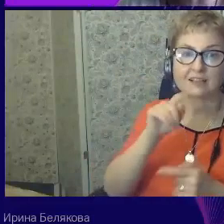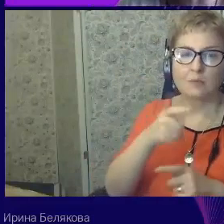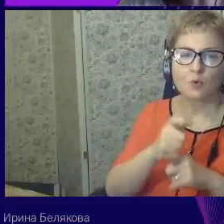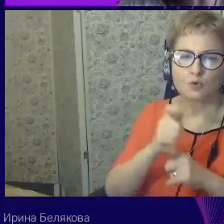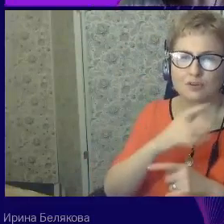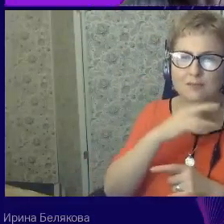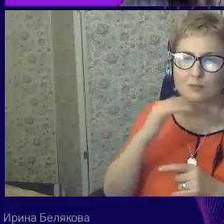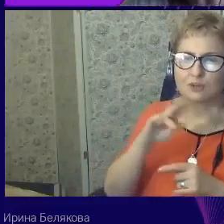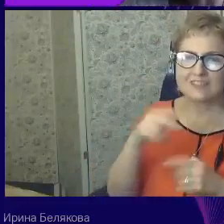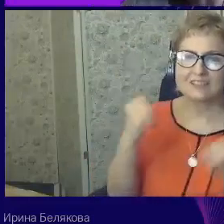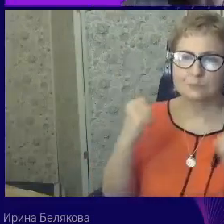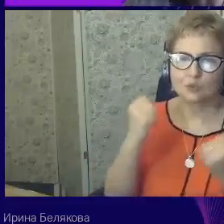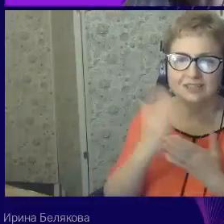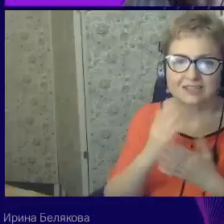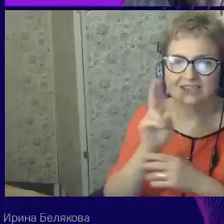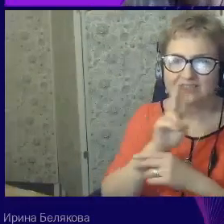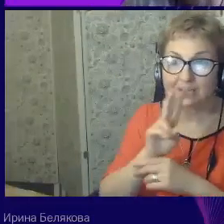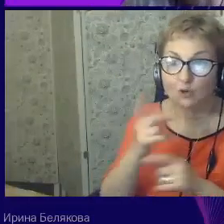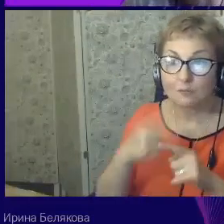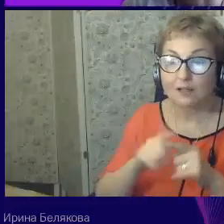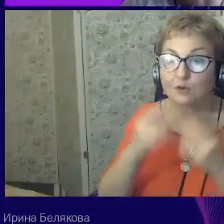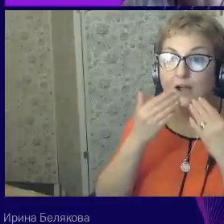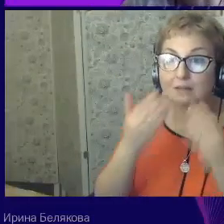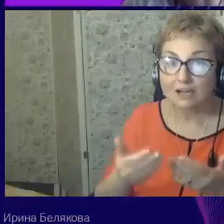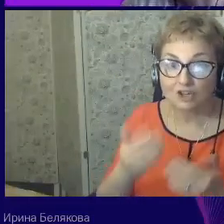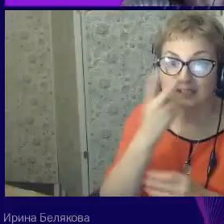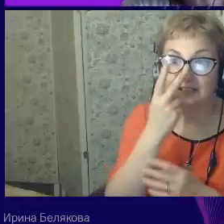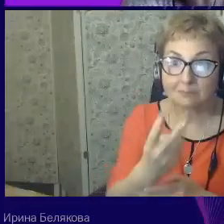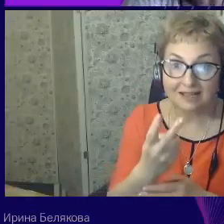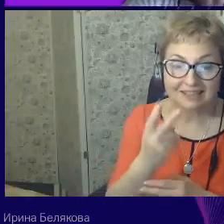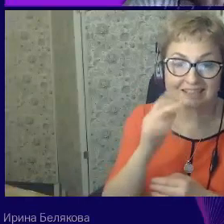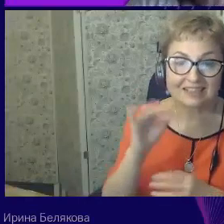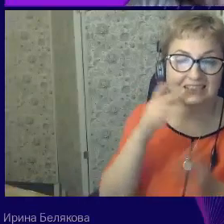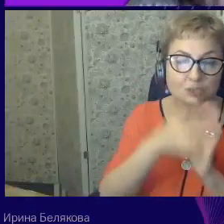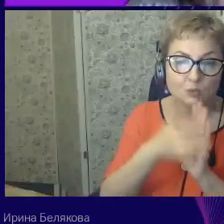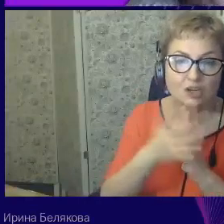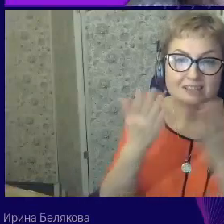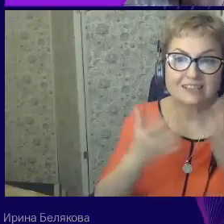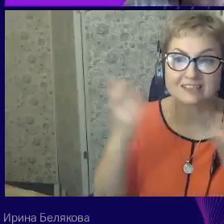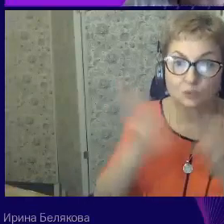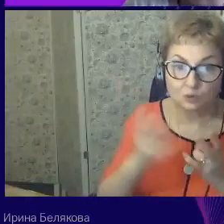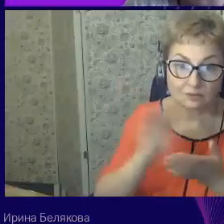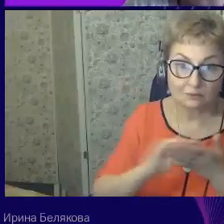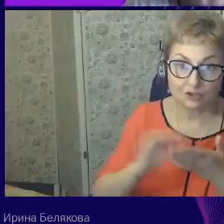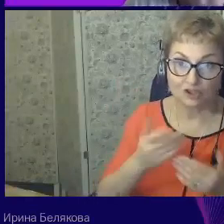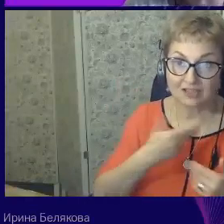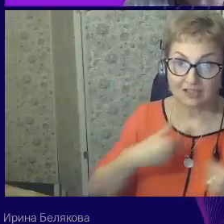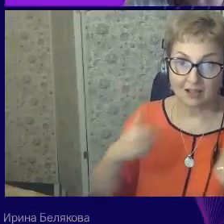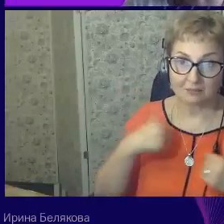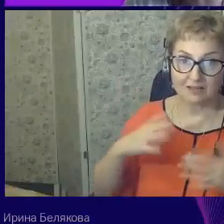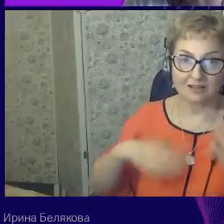очень по многим видам спорта есть видео, поэтому обращайтесь, смотрите, изучайте. Если надо, как бы пишите нам, мы